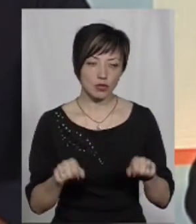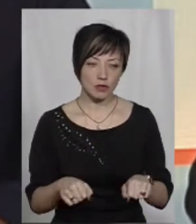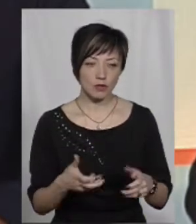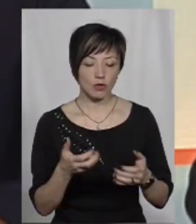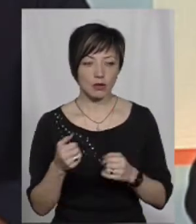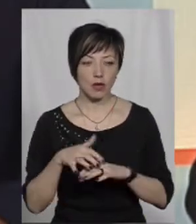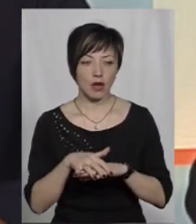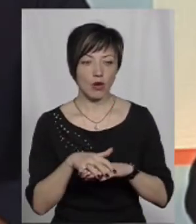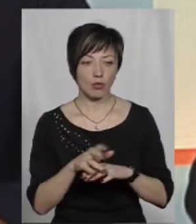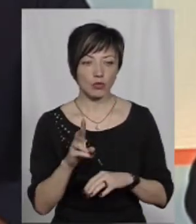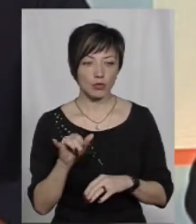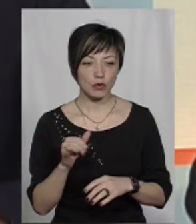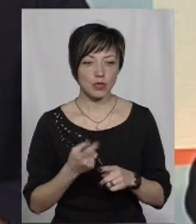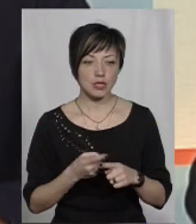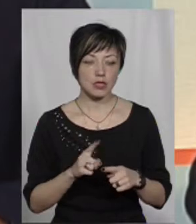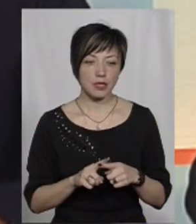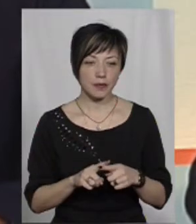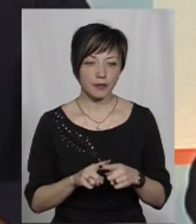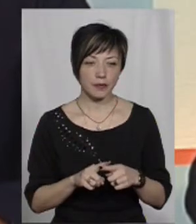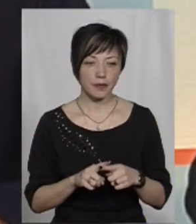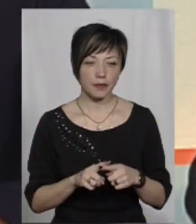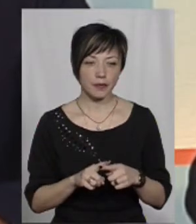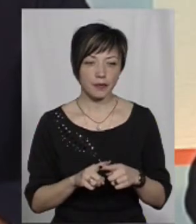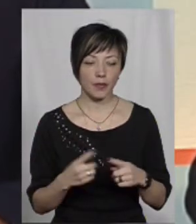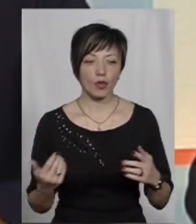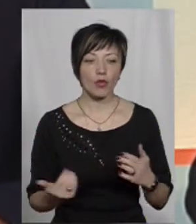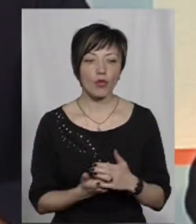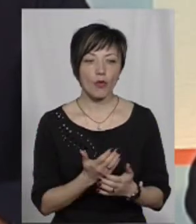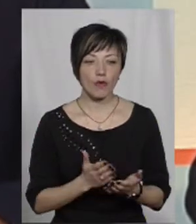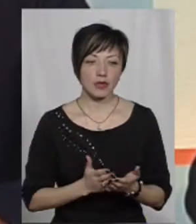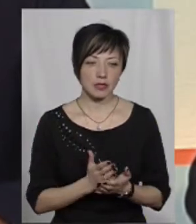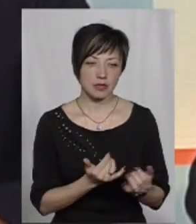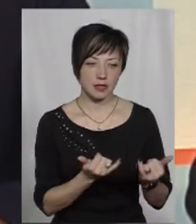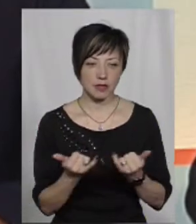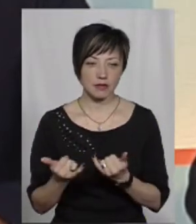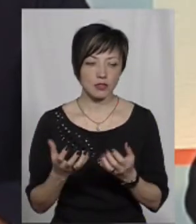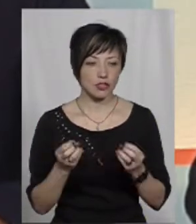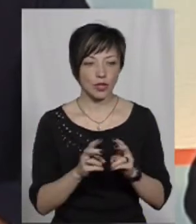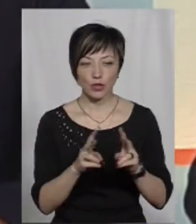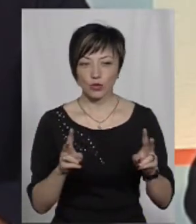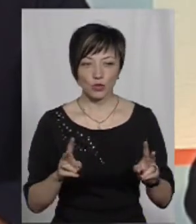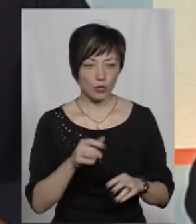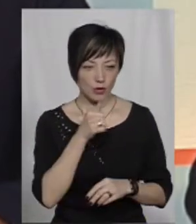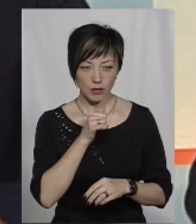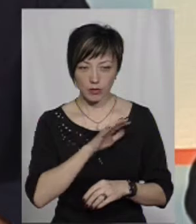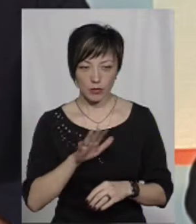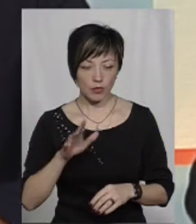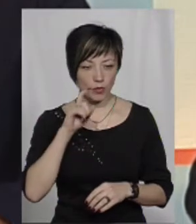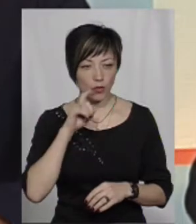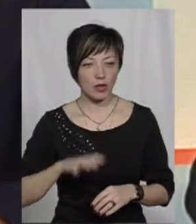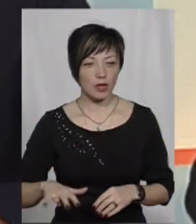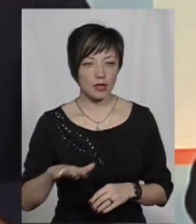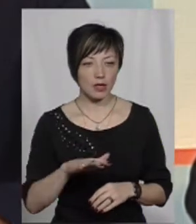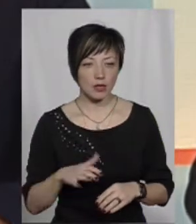можливістю отримання рахунку. Це досить новий сервіс, який ще ніхто не запускав на території